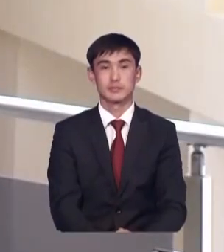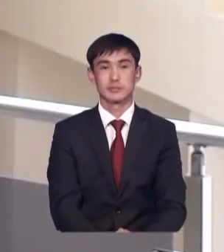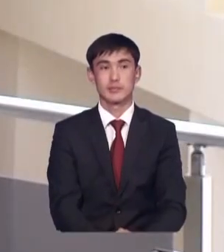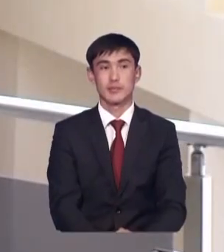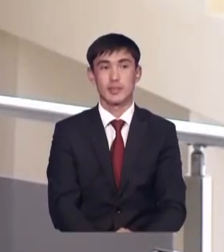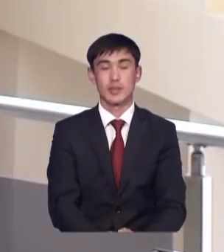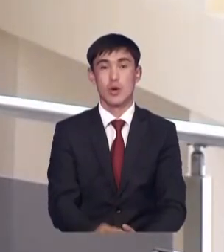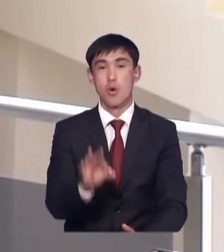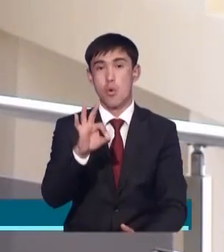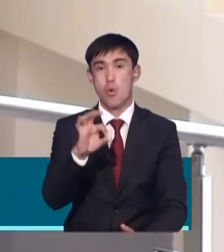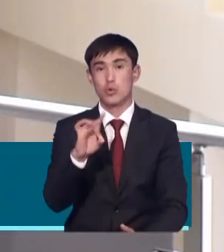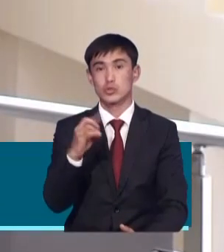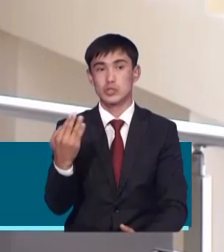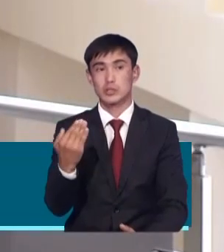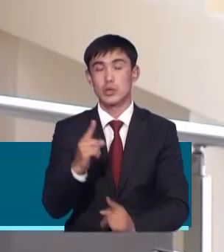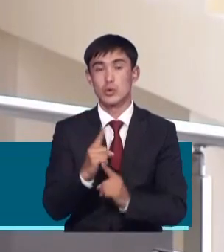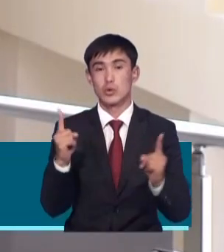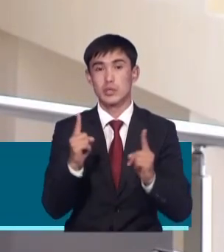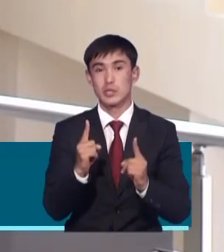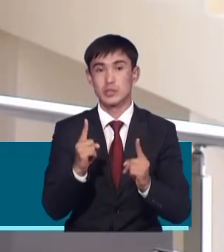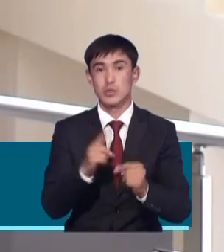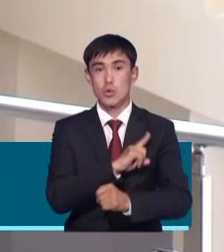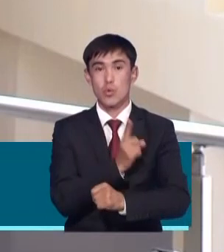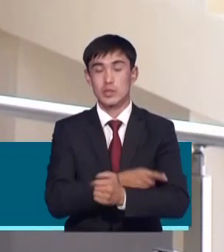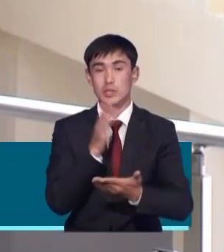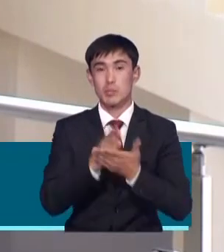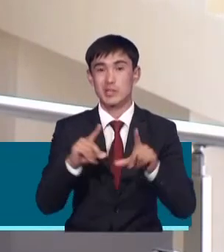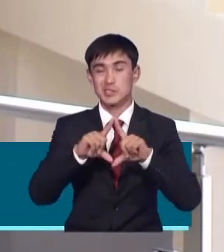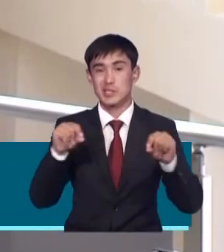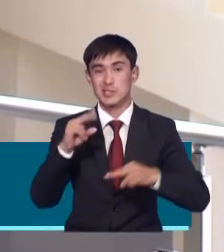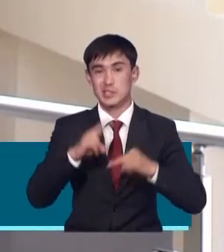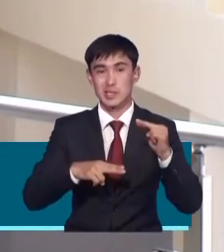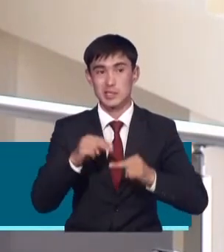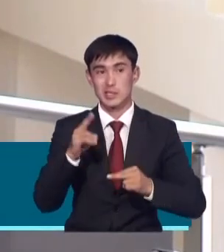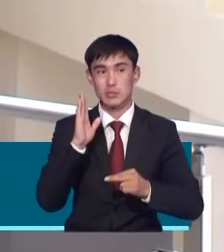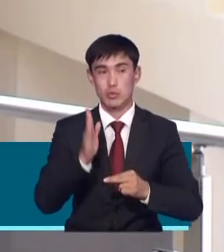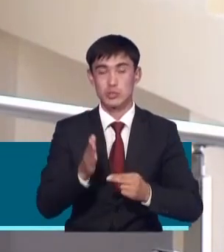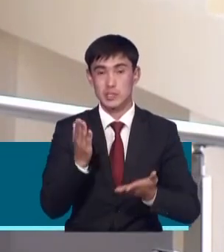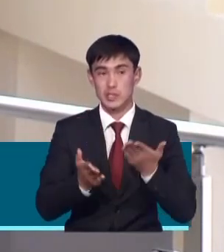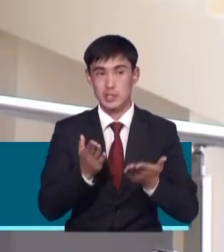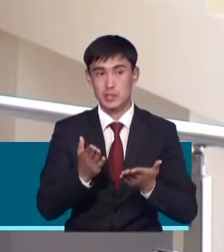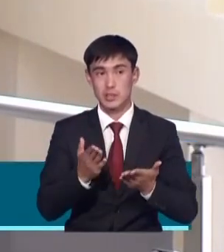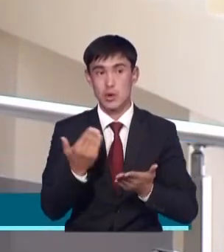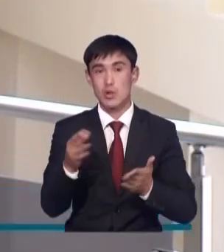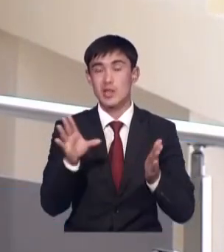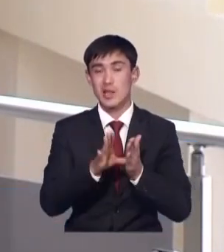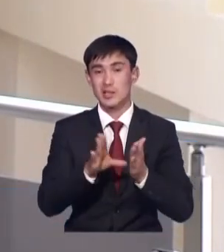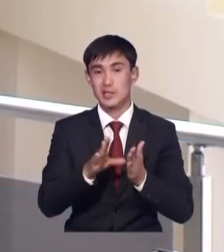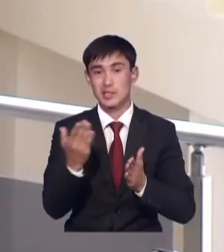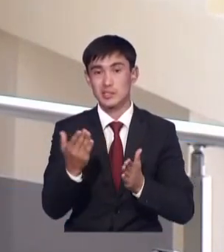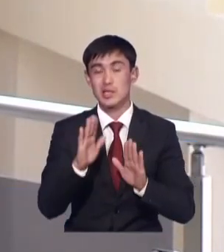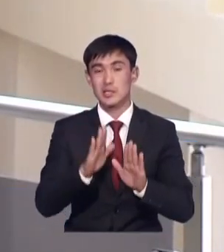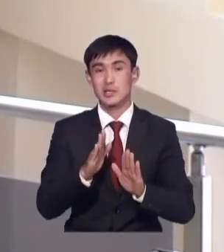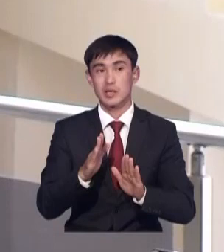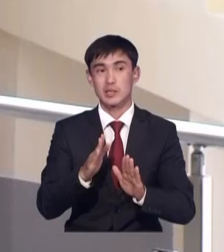жақта үлкен ірі үлкен қуаттылығы бар станциясы салынатын болса, оның электр энергиясы тек